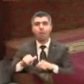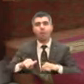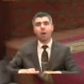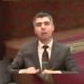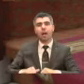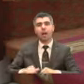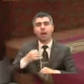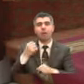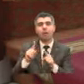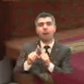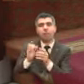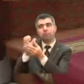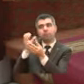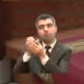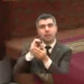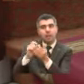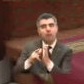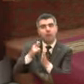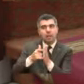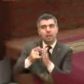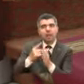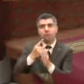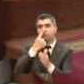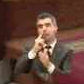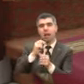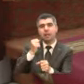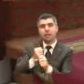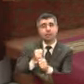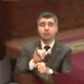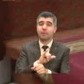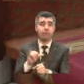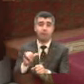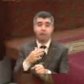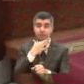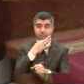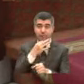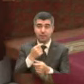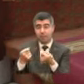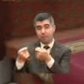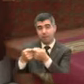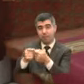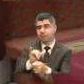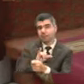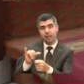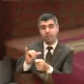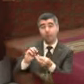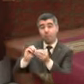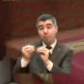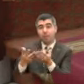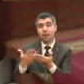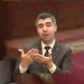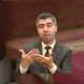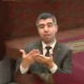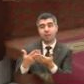يحيدها ويجيب شركة أخرى، لكن الأمر ليس هكذا، الأمر فيه تعقيدات. هذه التعقيدات الإدارية من شأنها حماية